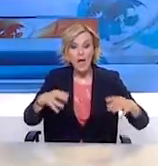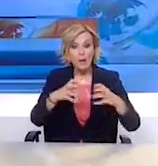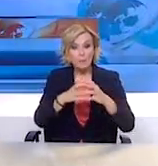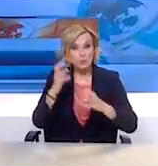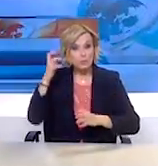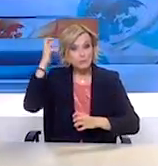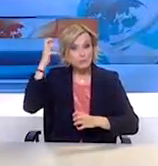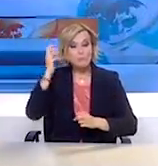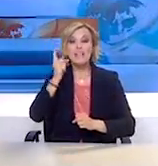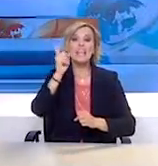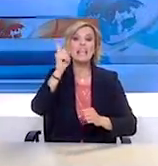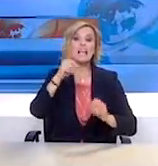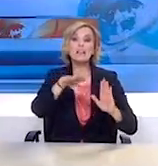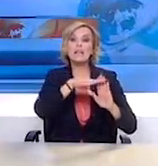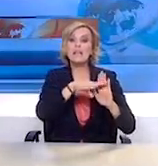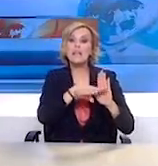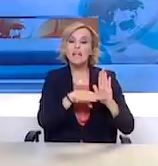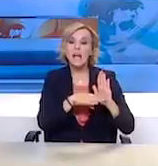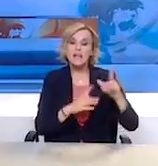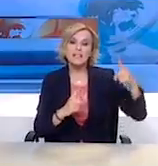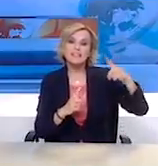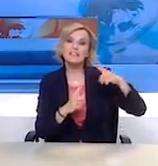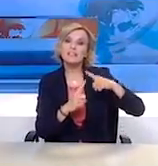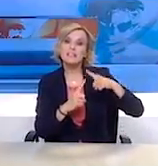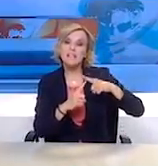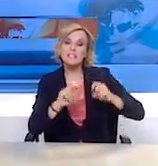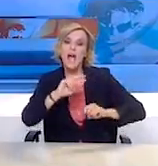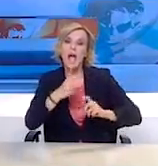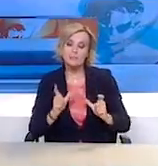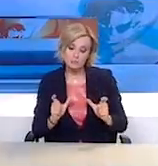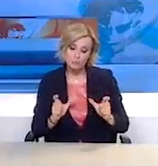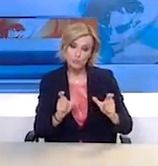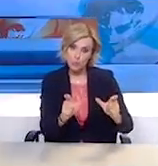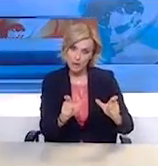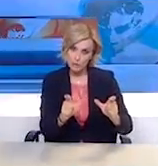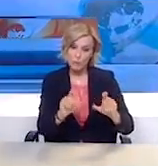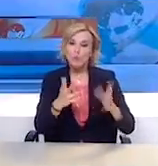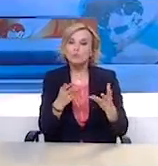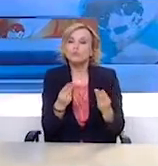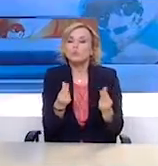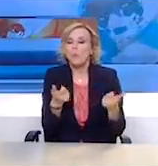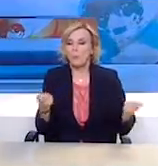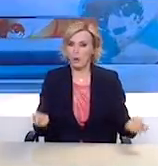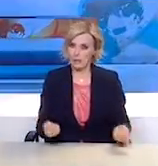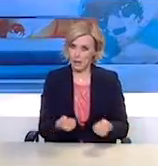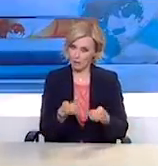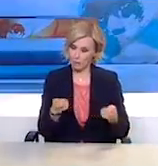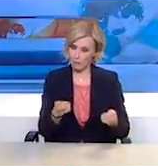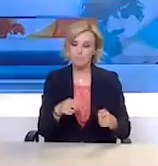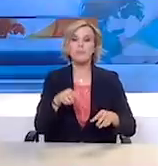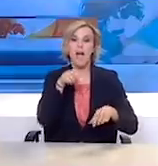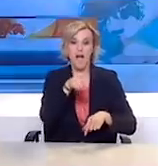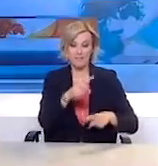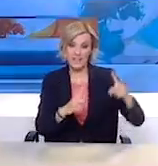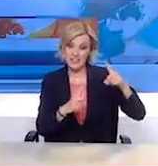κριτήρια επιλογής των τεστ αντισωμάτων τα οποία θα χρησιμοποιηθούν στο μέλλον για επιδημιολογικούς σκοπούς στην Ελλάδα. Θέλουμε να είναι αυτά τα